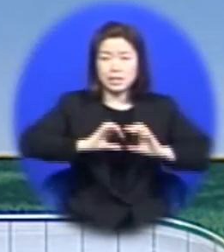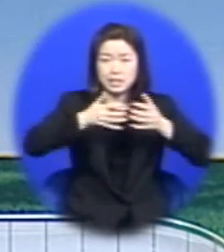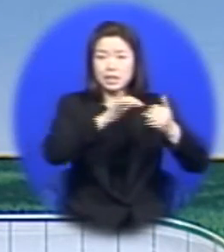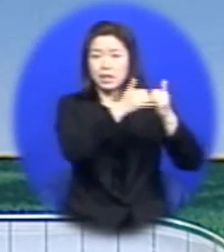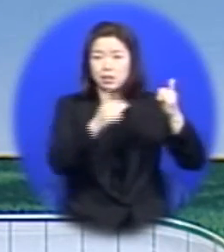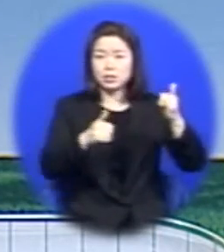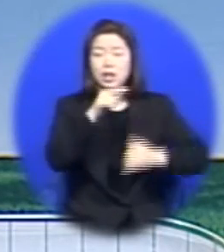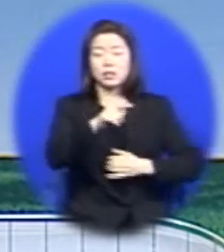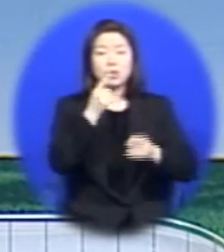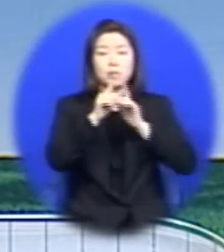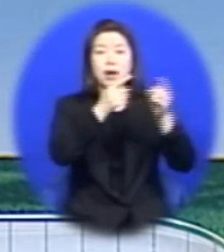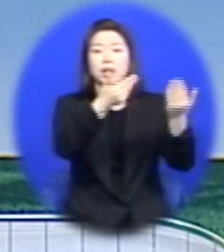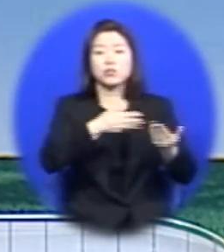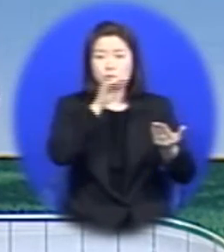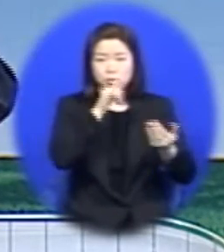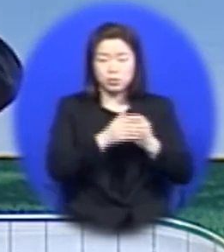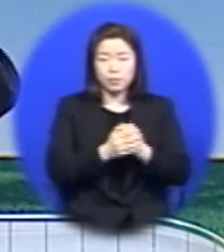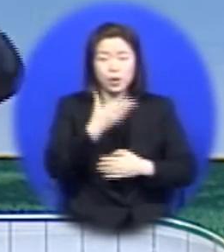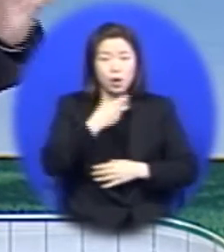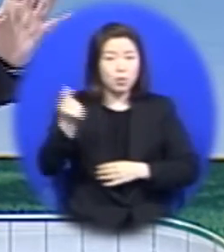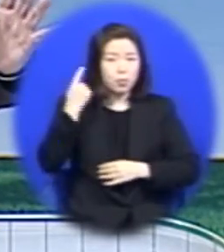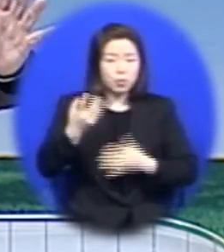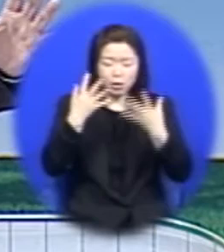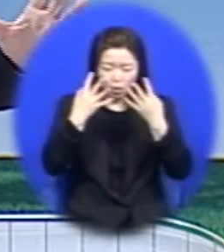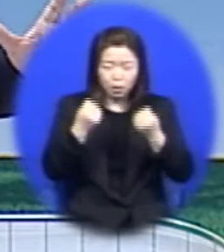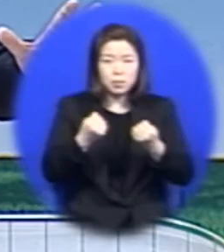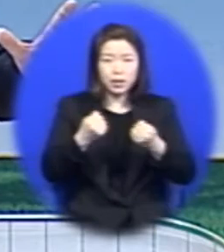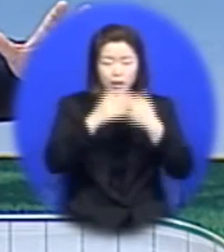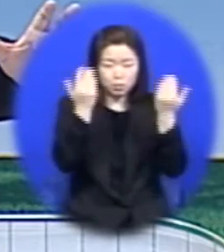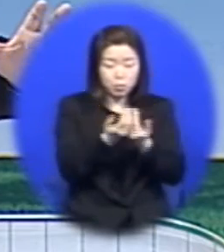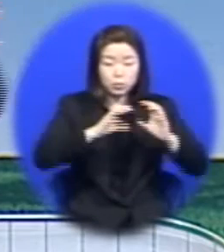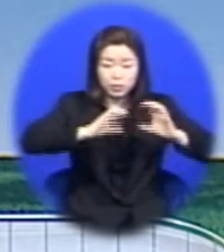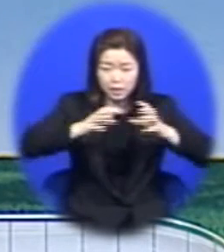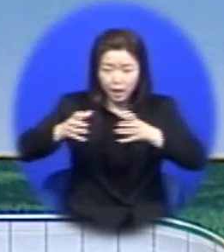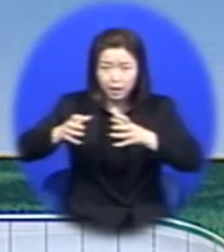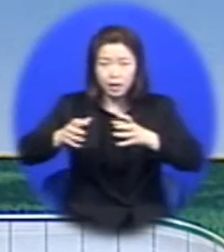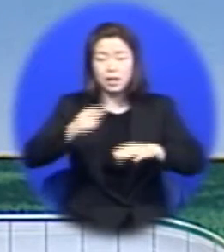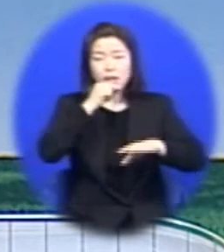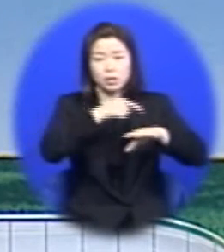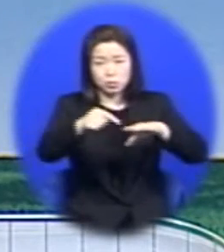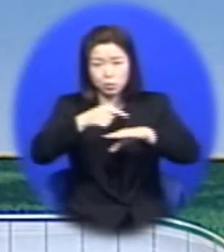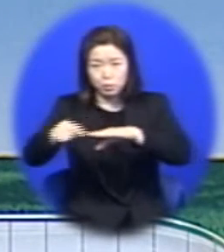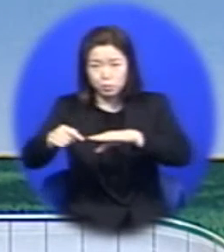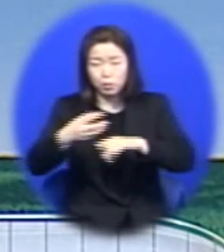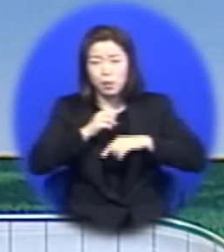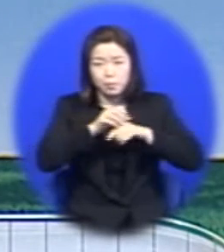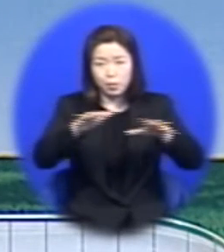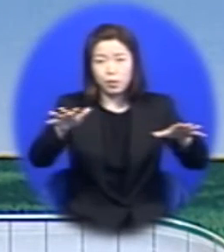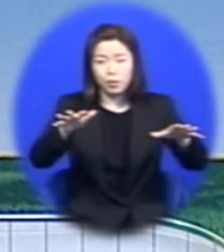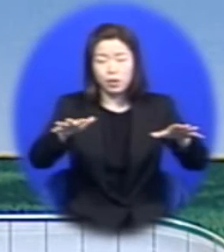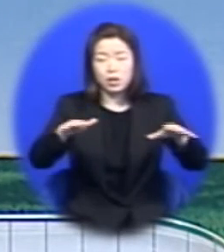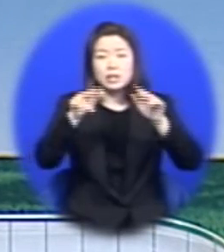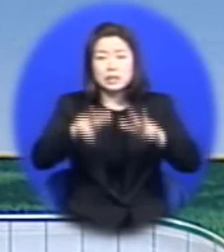말해줍니다. 복음이 얼마나 모든 족속과 나라에 퍼져갔습니까? 그리고 우리들까지 지금 예수를 믿고 있잖아요.